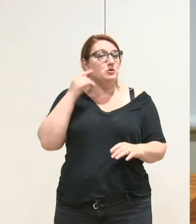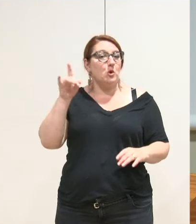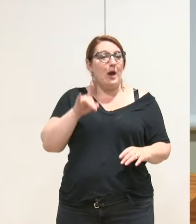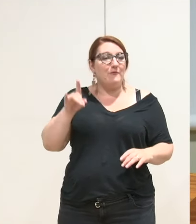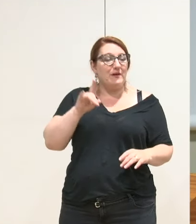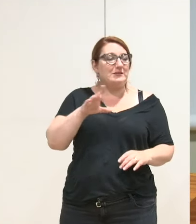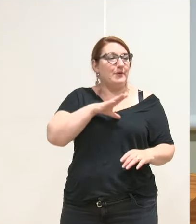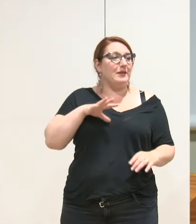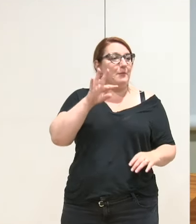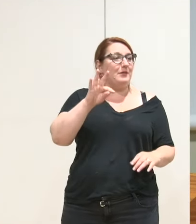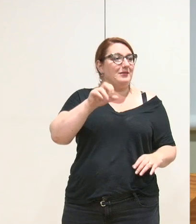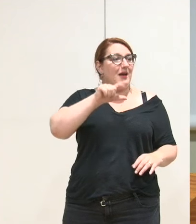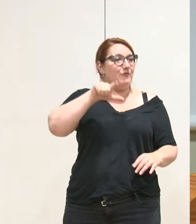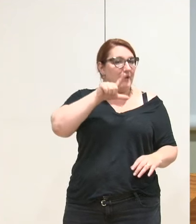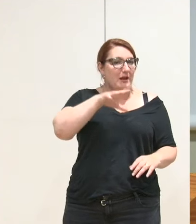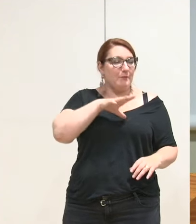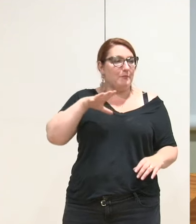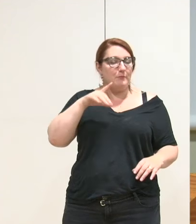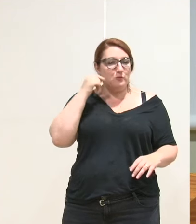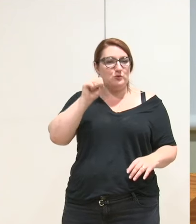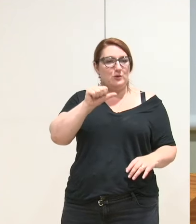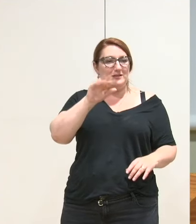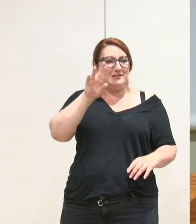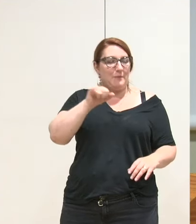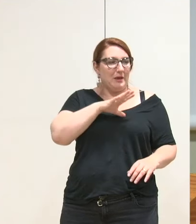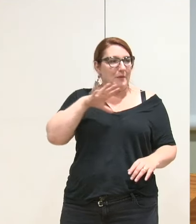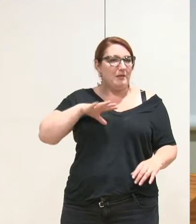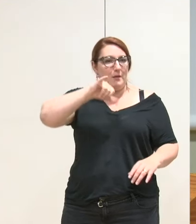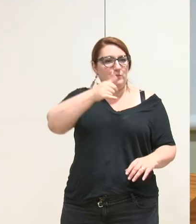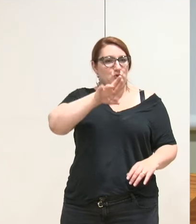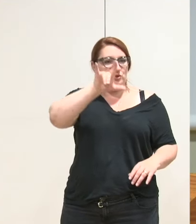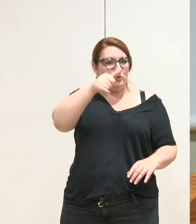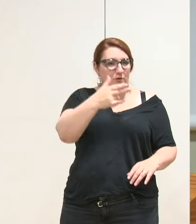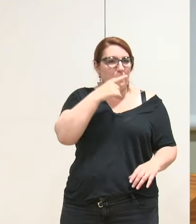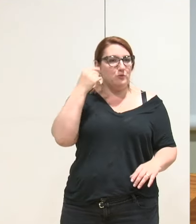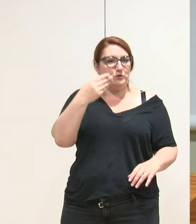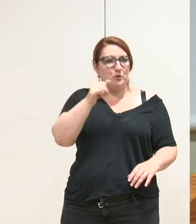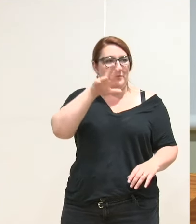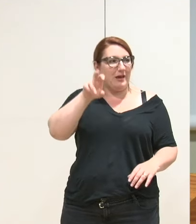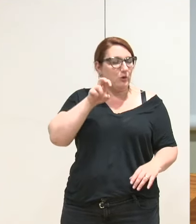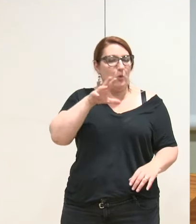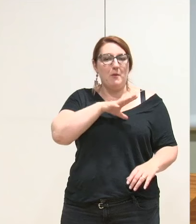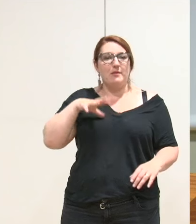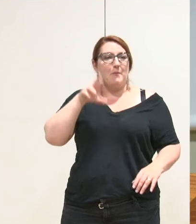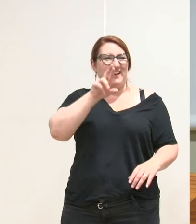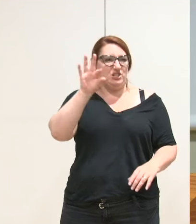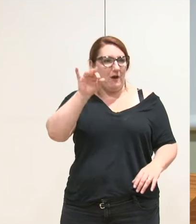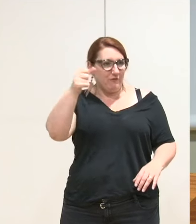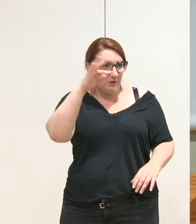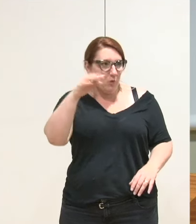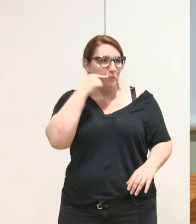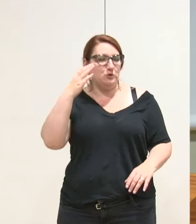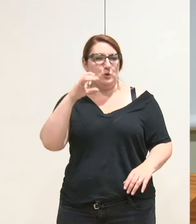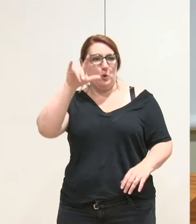Sabri monsieur Juli madame non madame Julien monsieur Merot madame Richard fin monsieur clou madame l